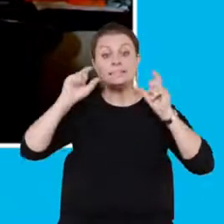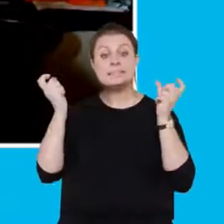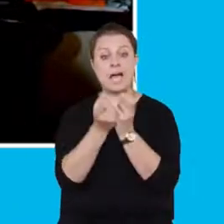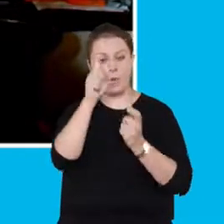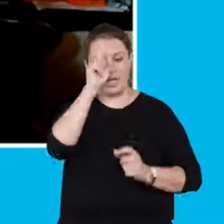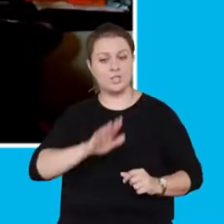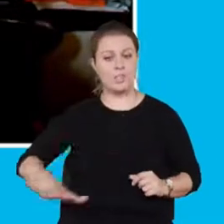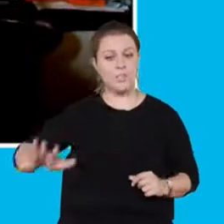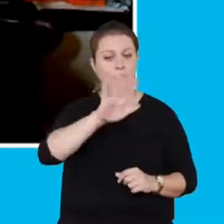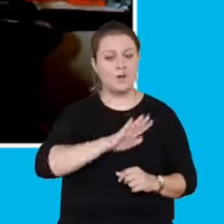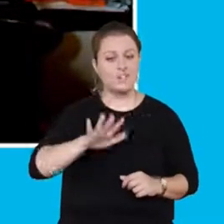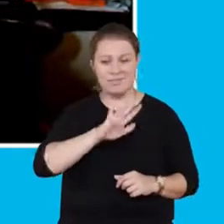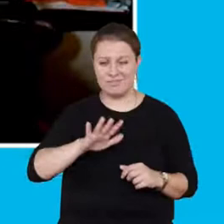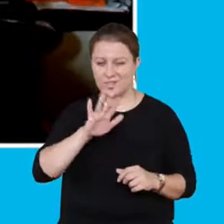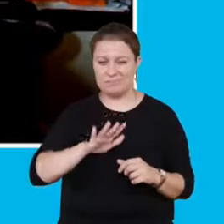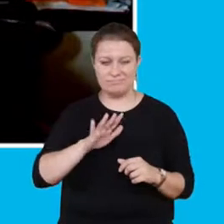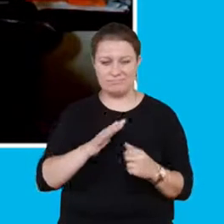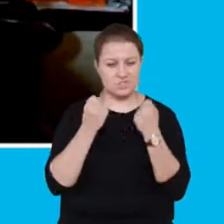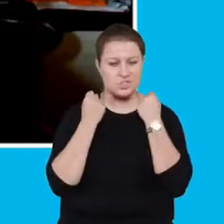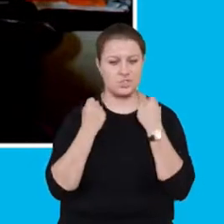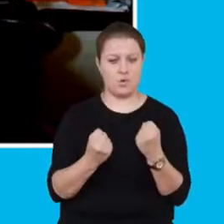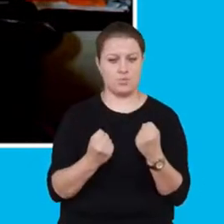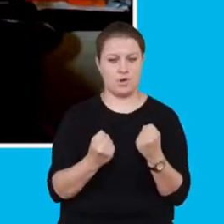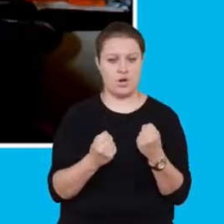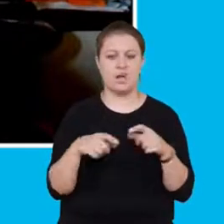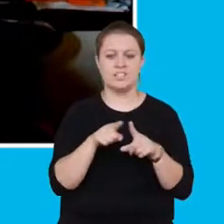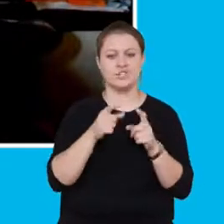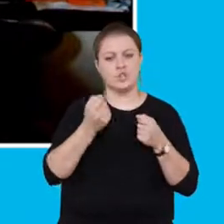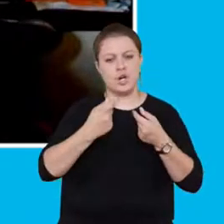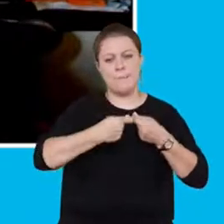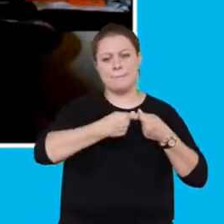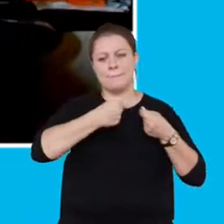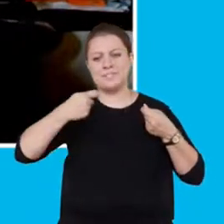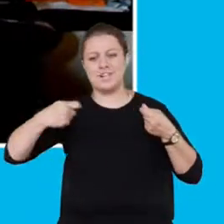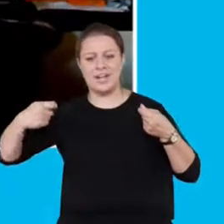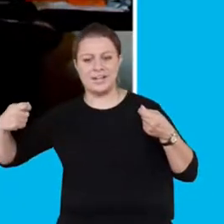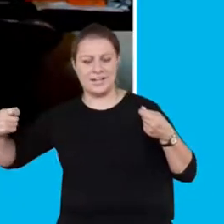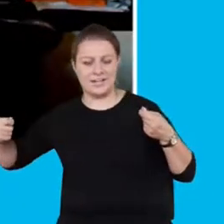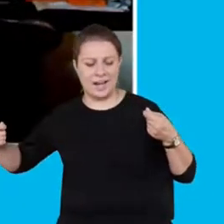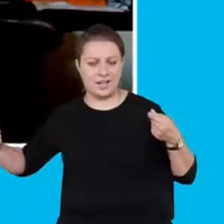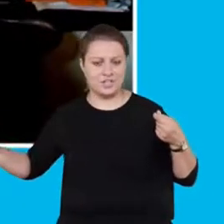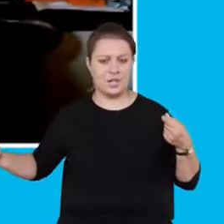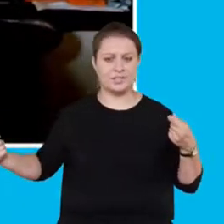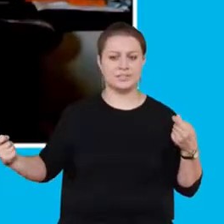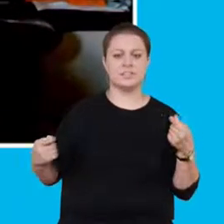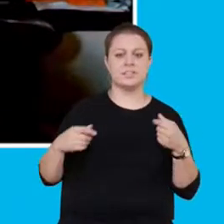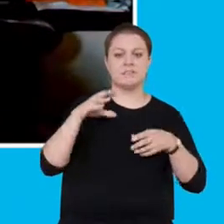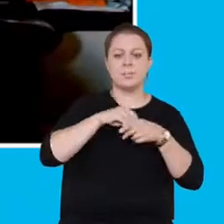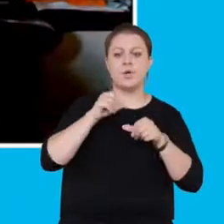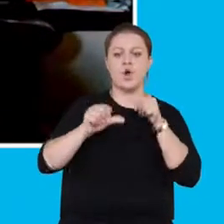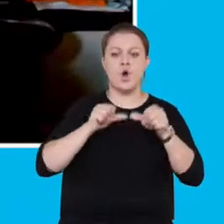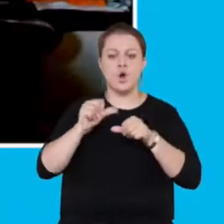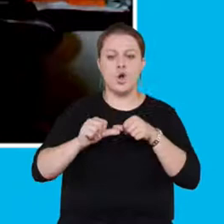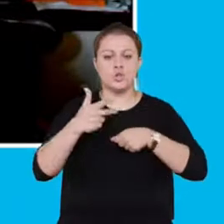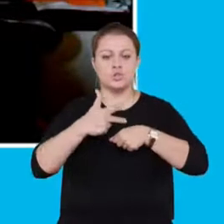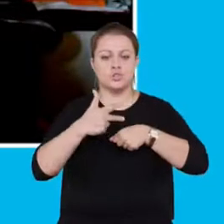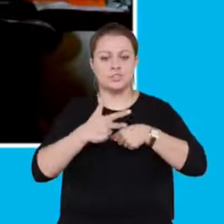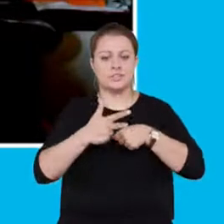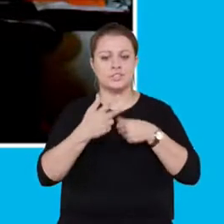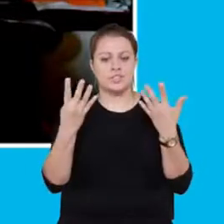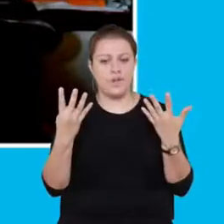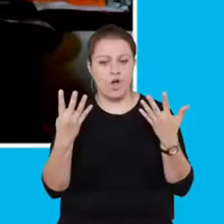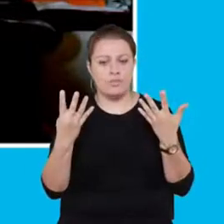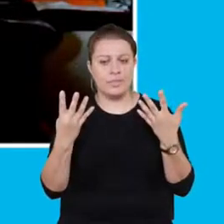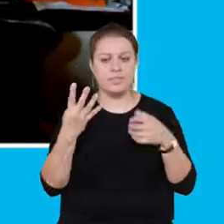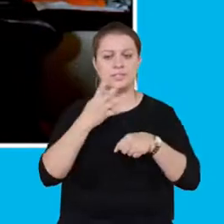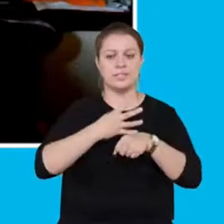i powiedzmy sobie, że już nie będziemy tego przekraczać, tej granicy powiedzmy 39 czy 44